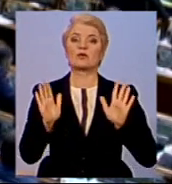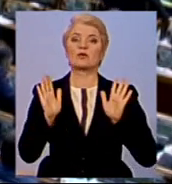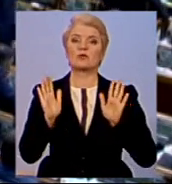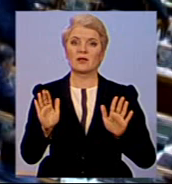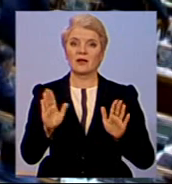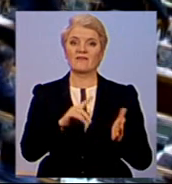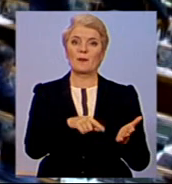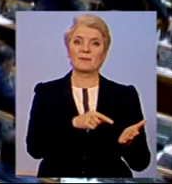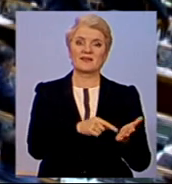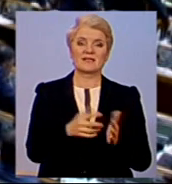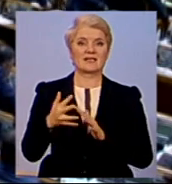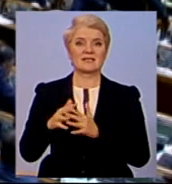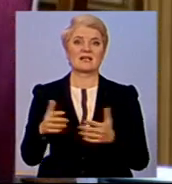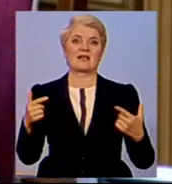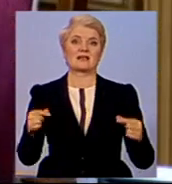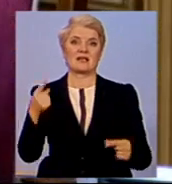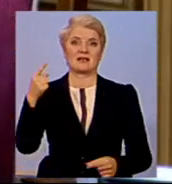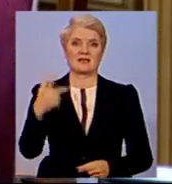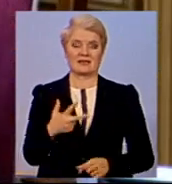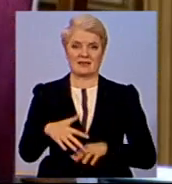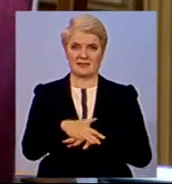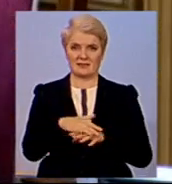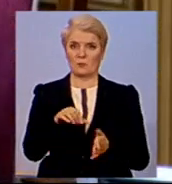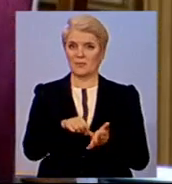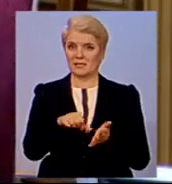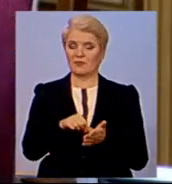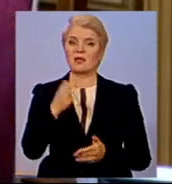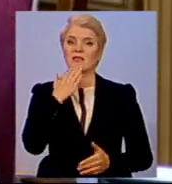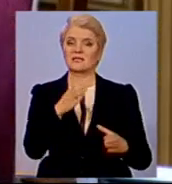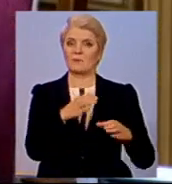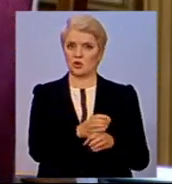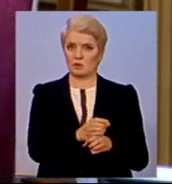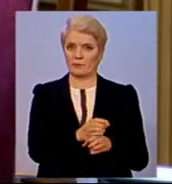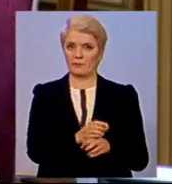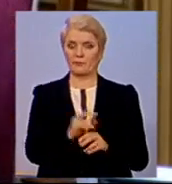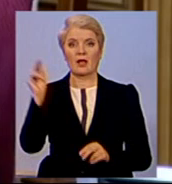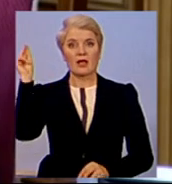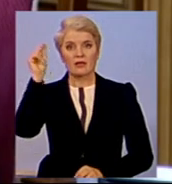чи селах, де принаймні третина населення – представники нацменшин. Навчання за